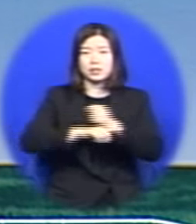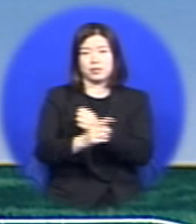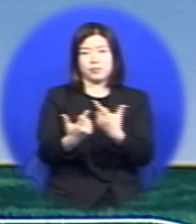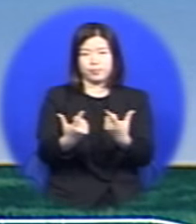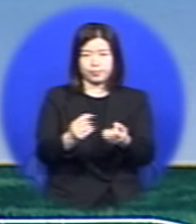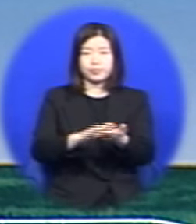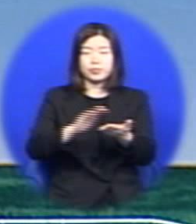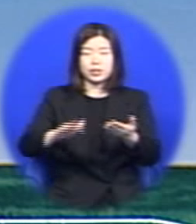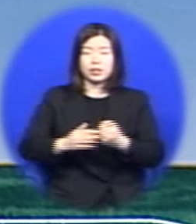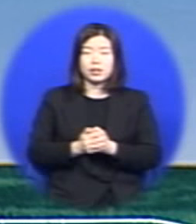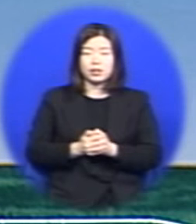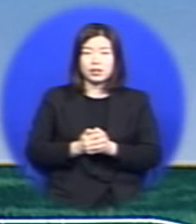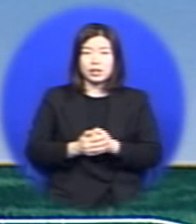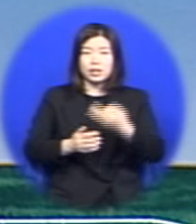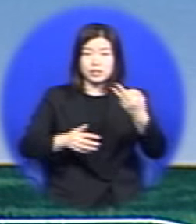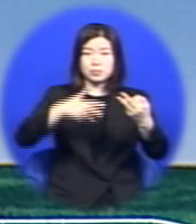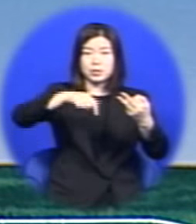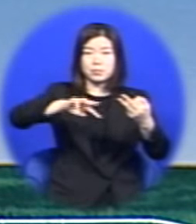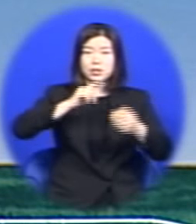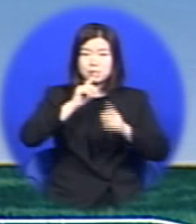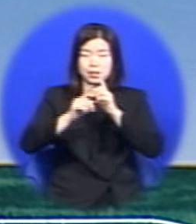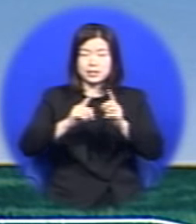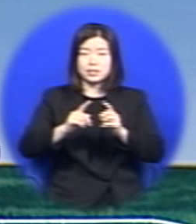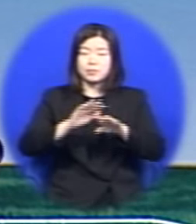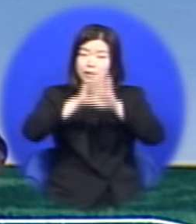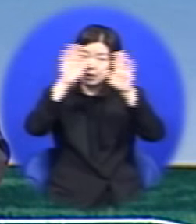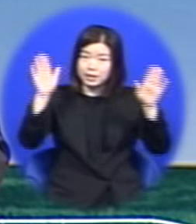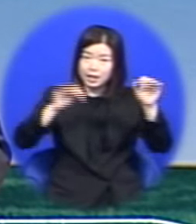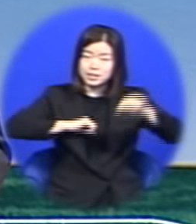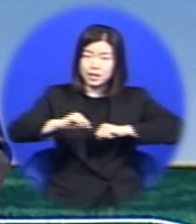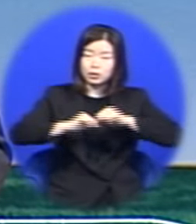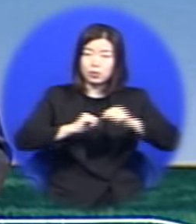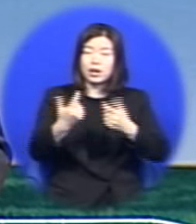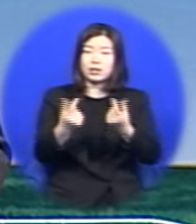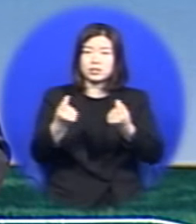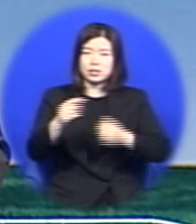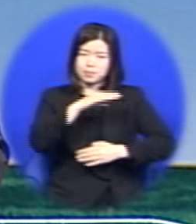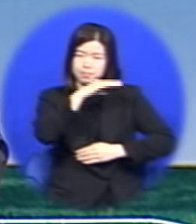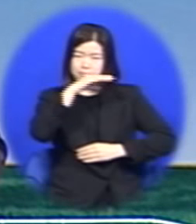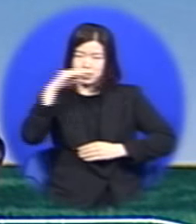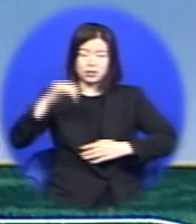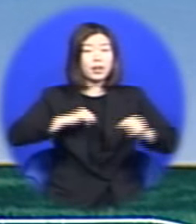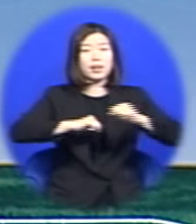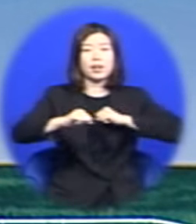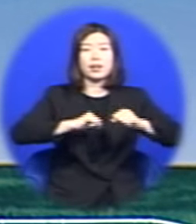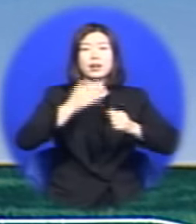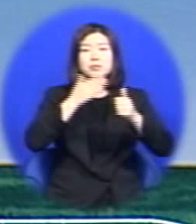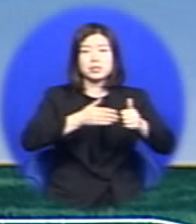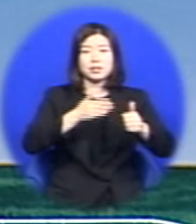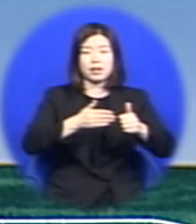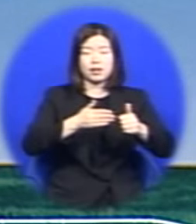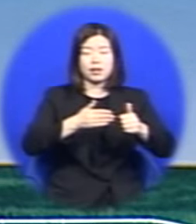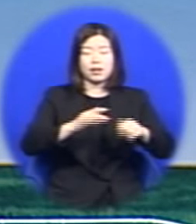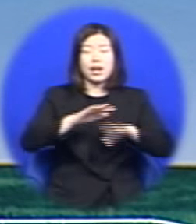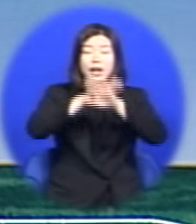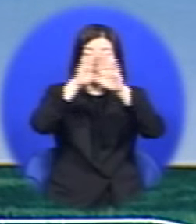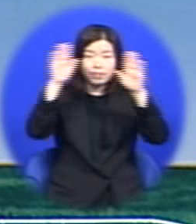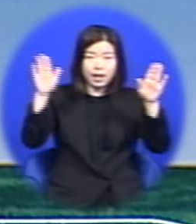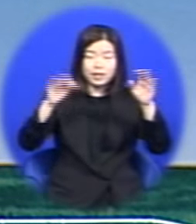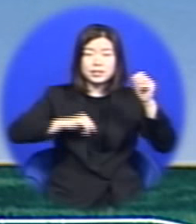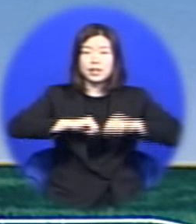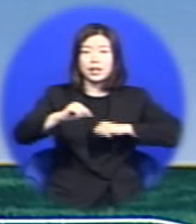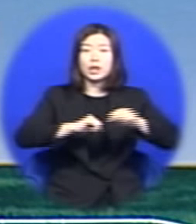13절 말씀에 낮에 행동하듯이 단정하게 행합시다. 낮에 행동하듯이라는